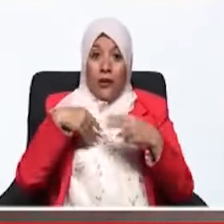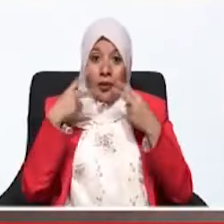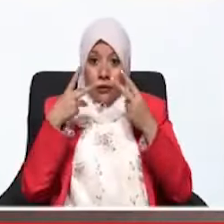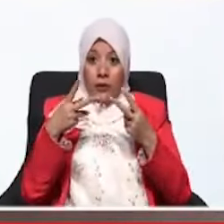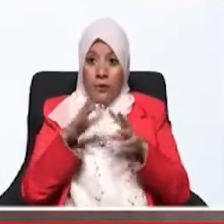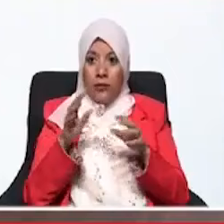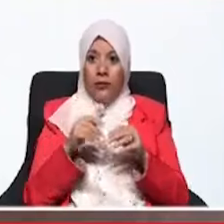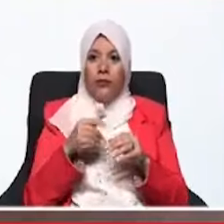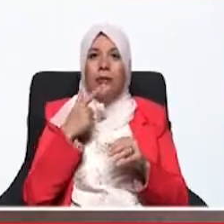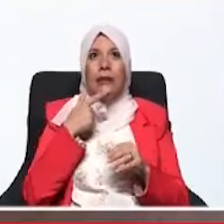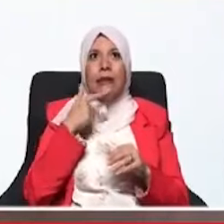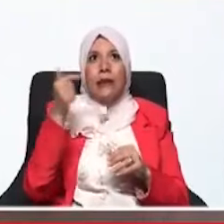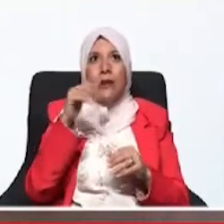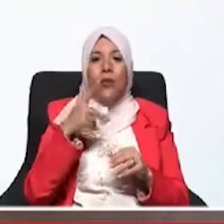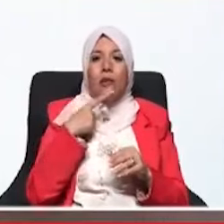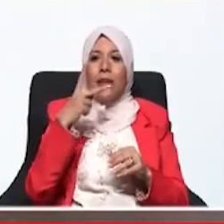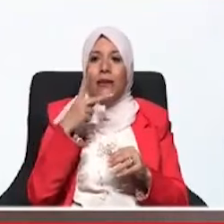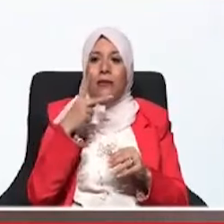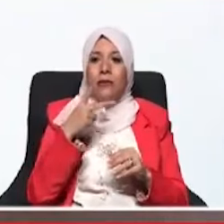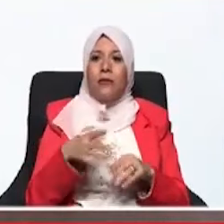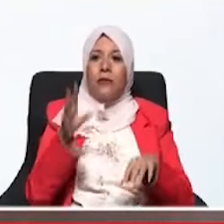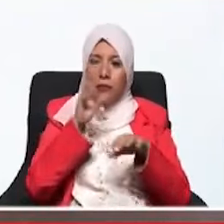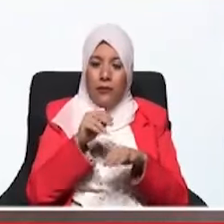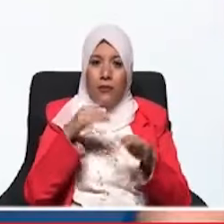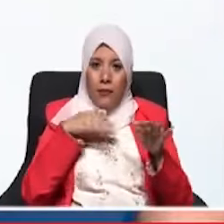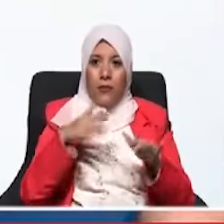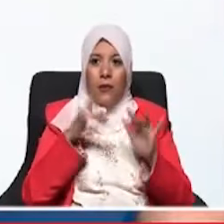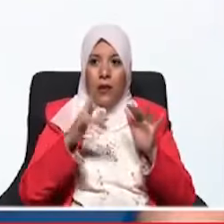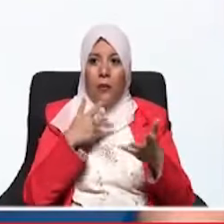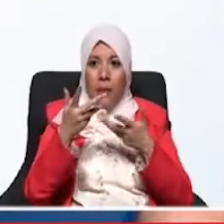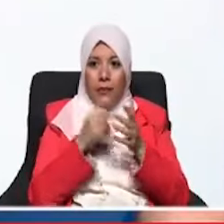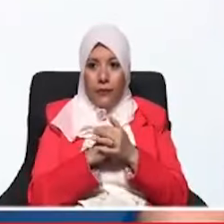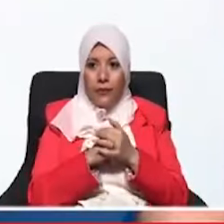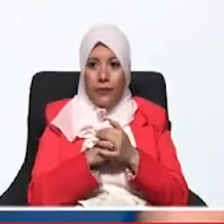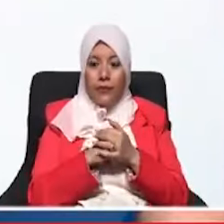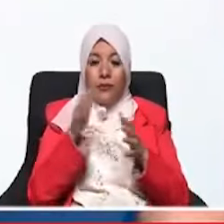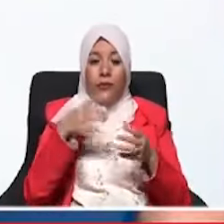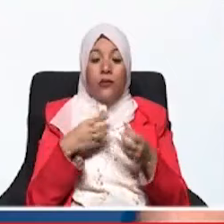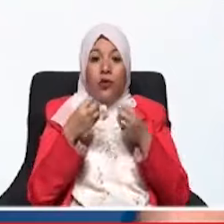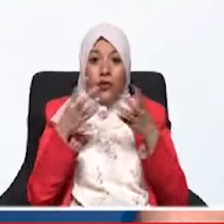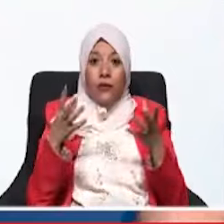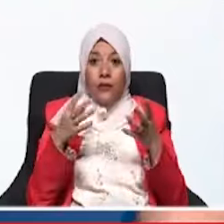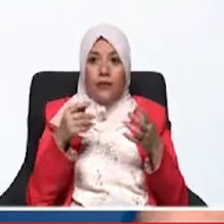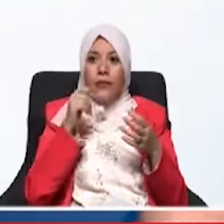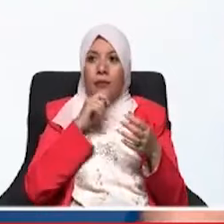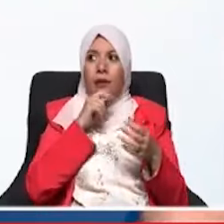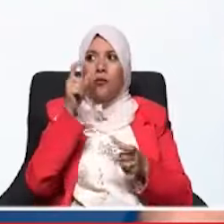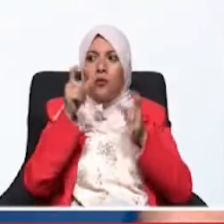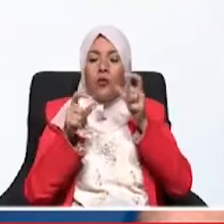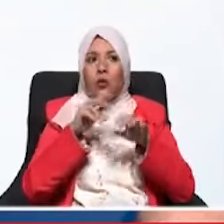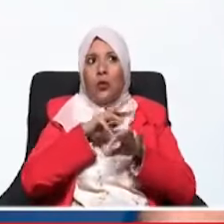بعد ست سبع سنين وقعدنا ب مع بعض كده وقعدنا اتكلمنا اكتشفت انسانه ثانيه